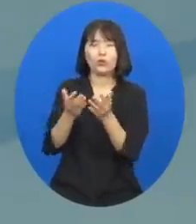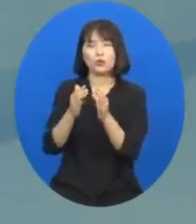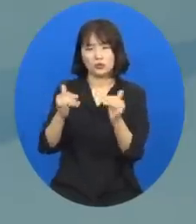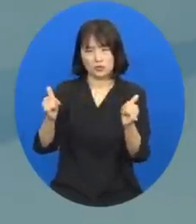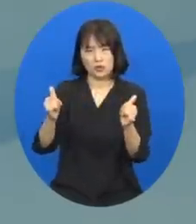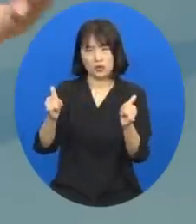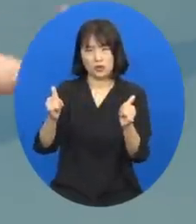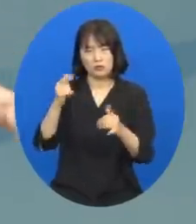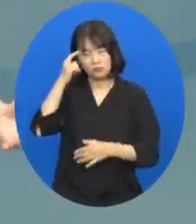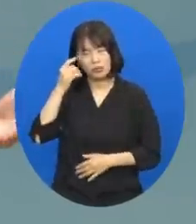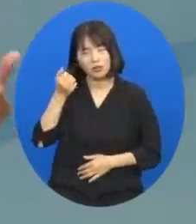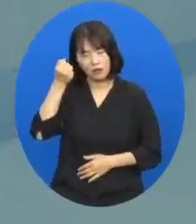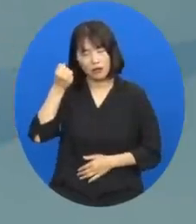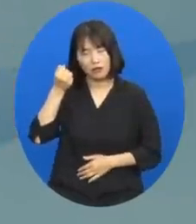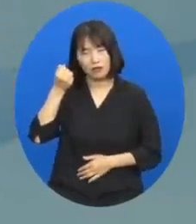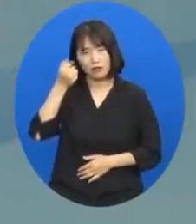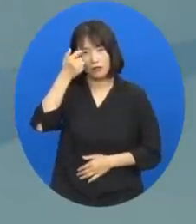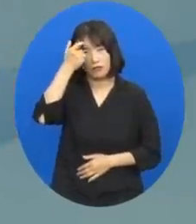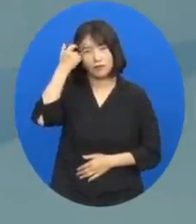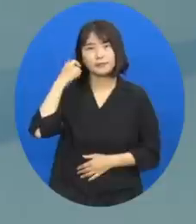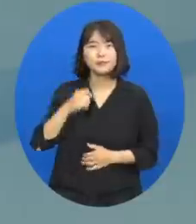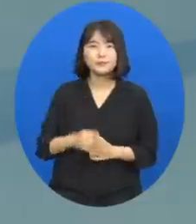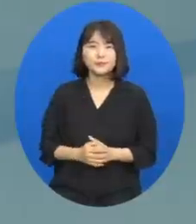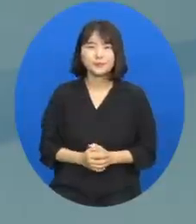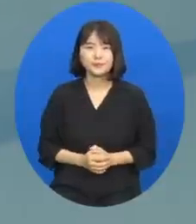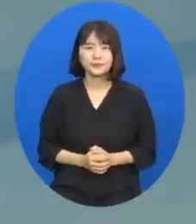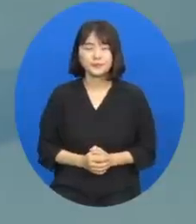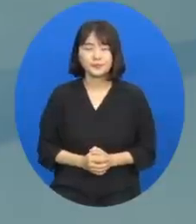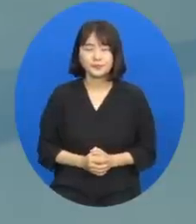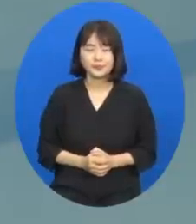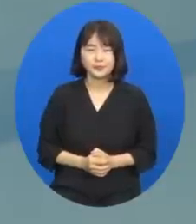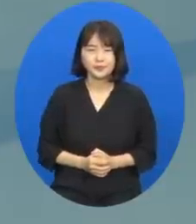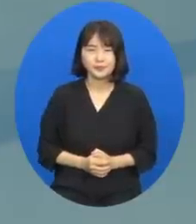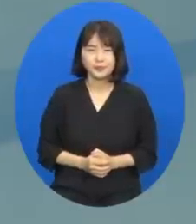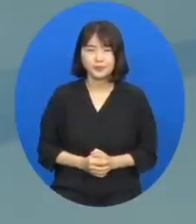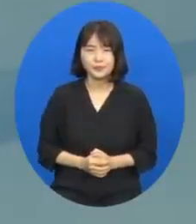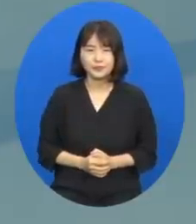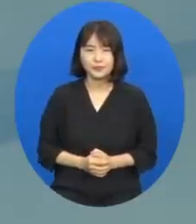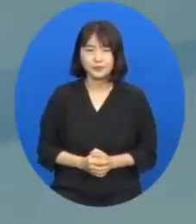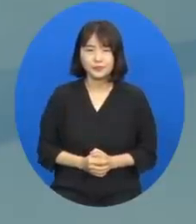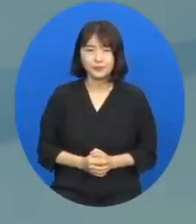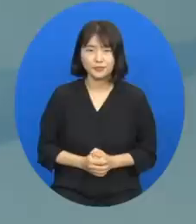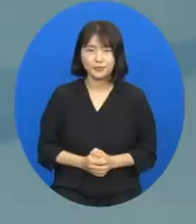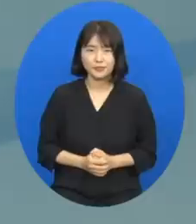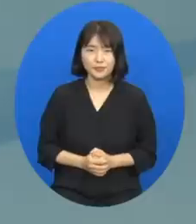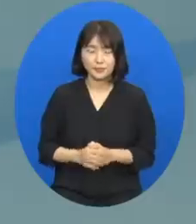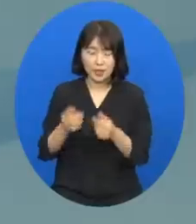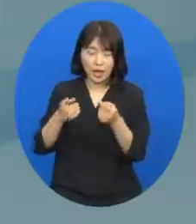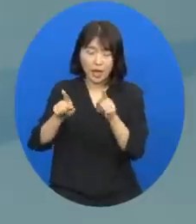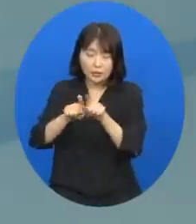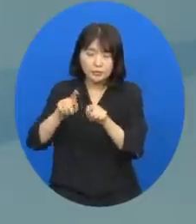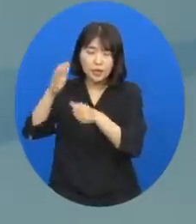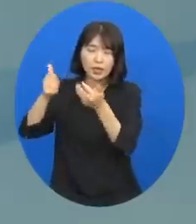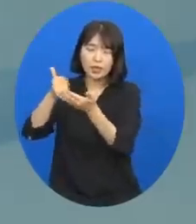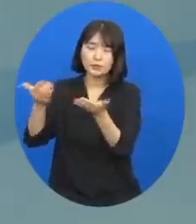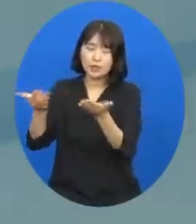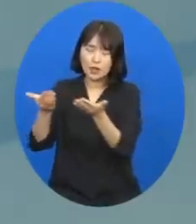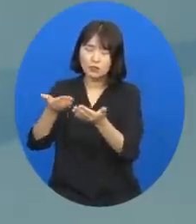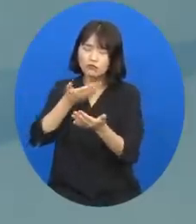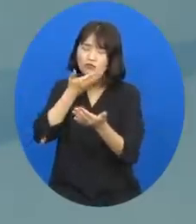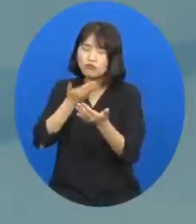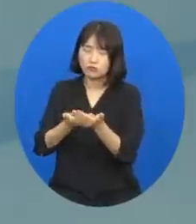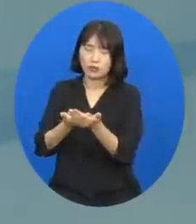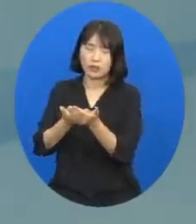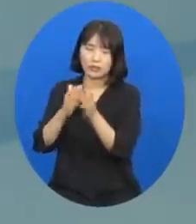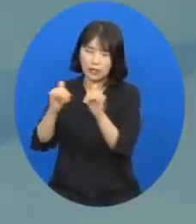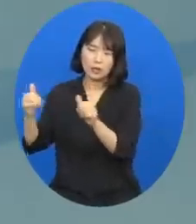보완해 주고 서로 함께 동행할 수 있는 귀한 일꾼을 썼네 나하고 생각을 바뀌게 된다는 거예요 그래서